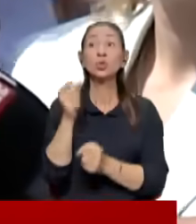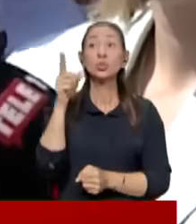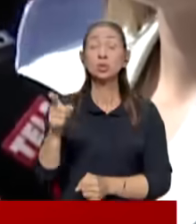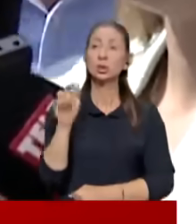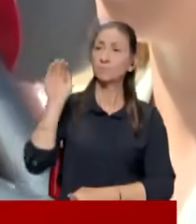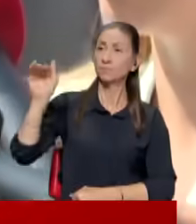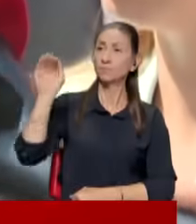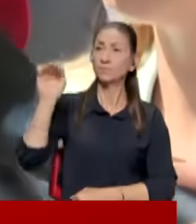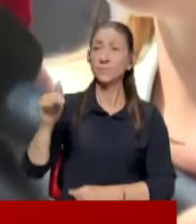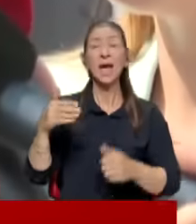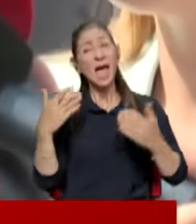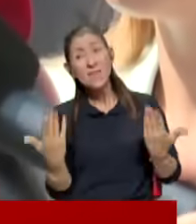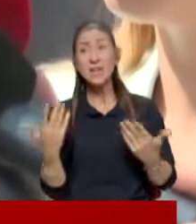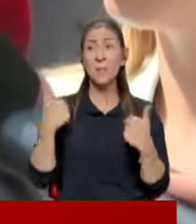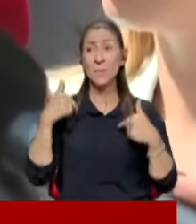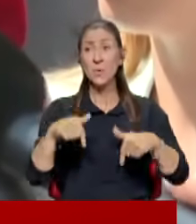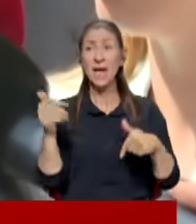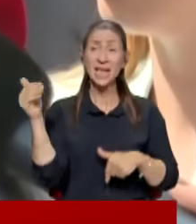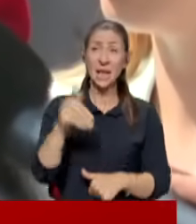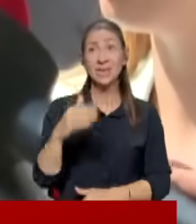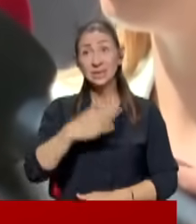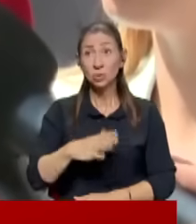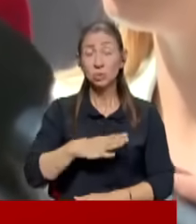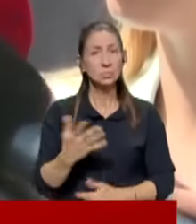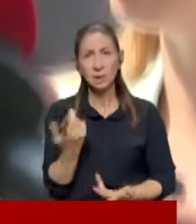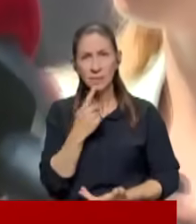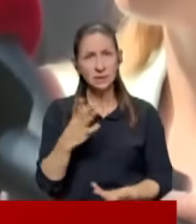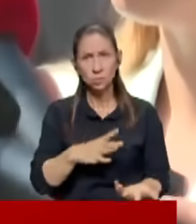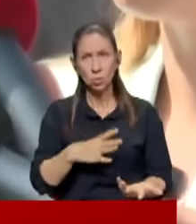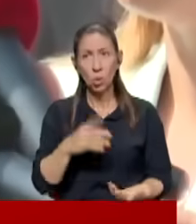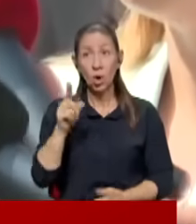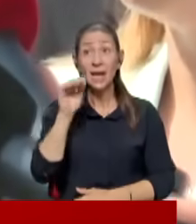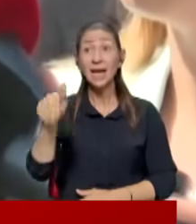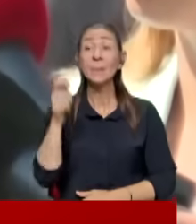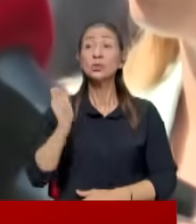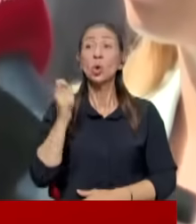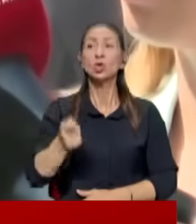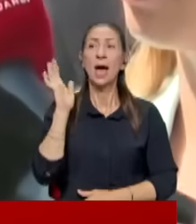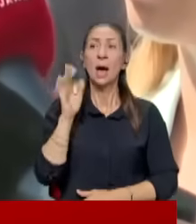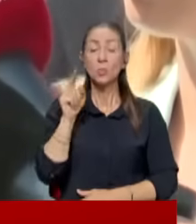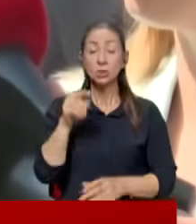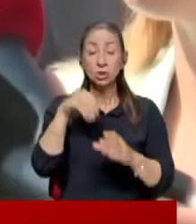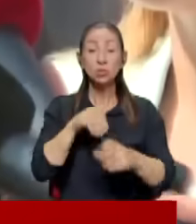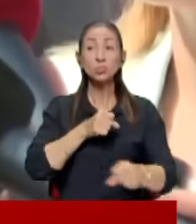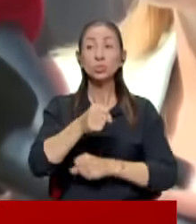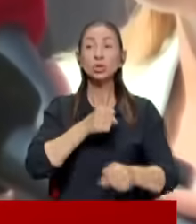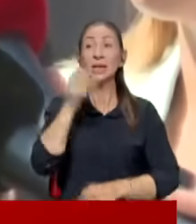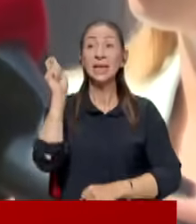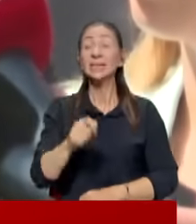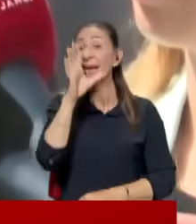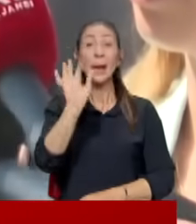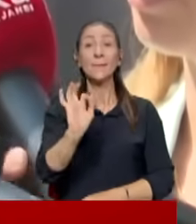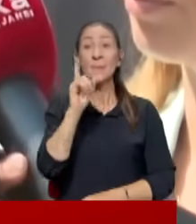Kurtulmuş'a seslendi. Efendim ben de buraya gelmesini istiyorum. Ne demek istiyorum? Oraya gelmek zorunda ve bunun için mücadele edecek